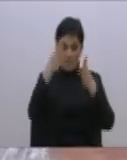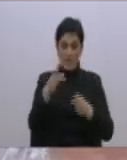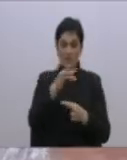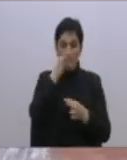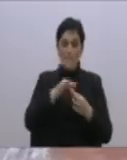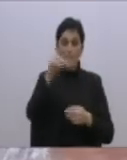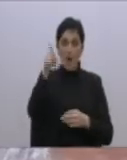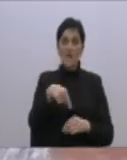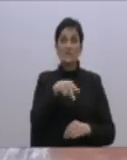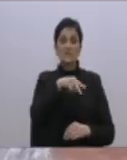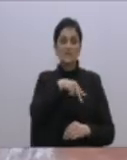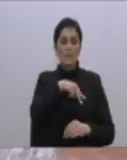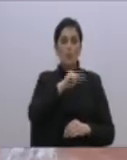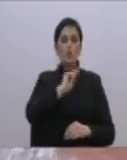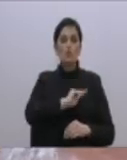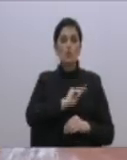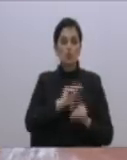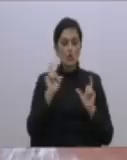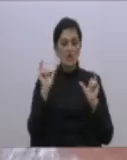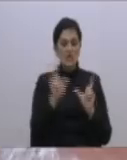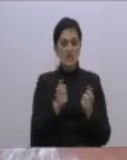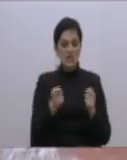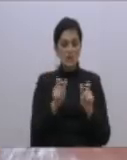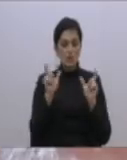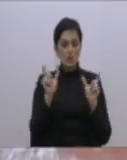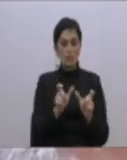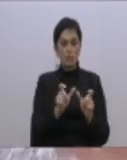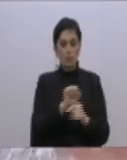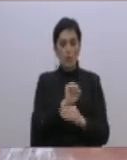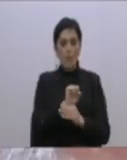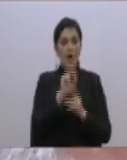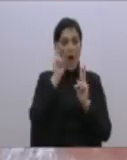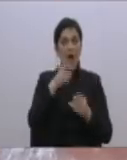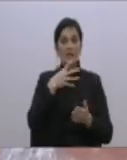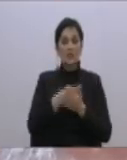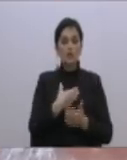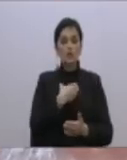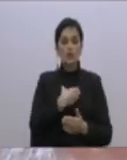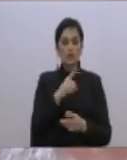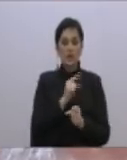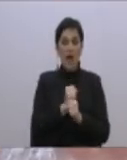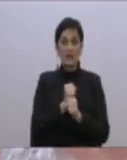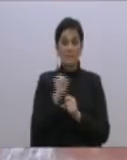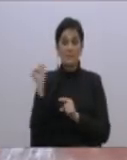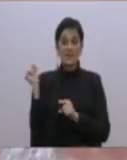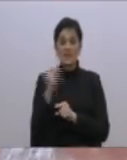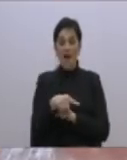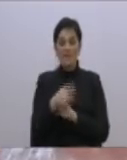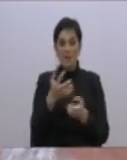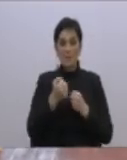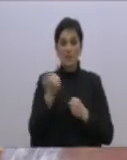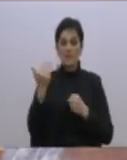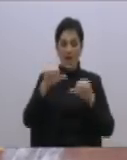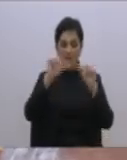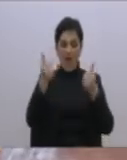rom teli sa parlamento mushaoba iblokeba imis gamo rom aritsit ra uknat sakutar shishs da davalebas romelits miiget tkueni